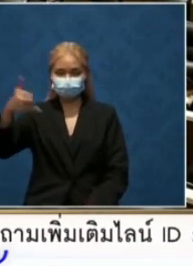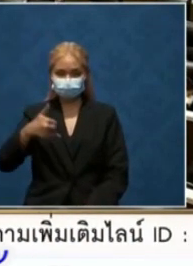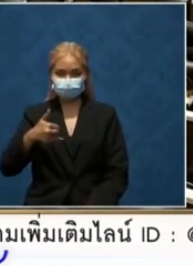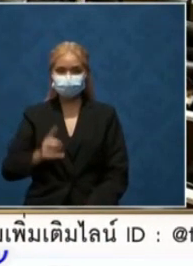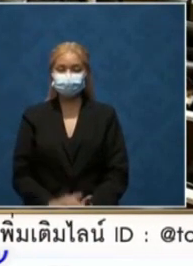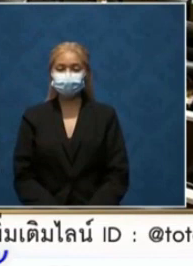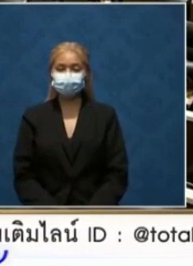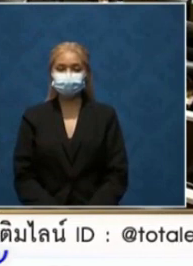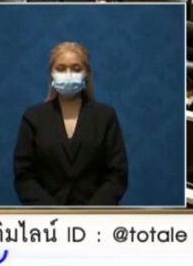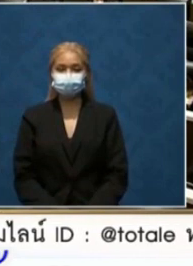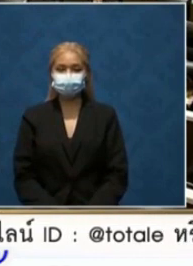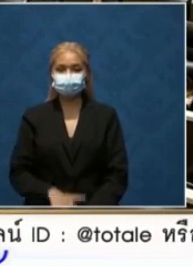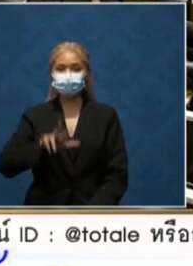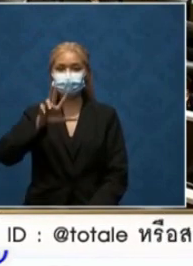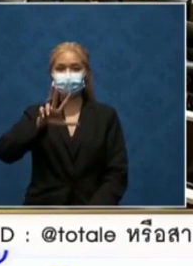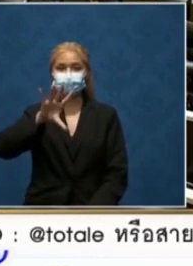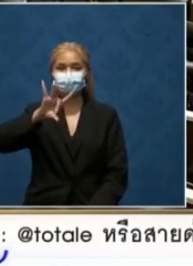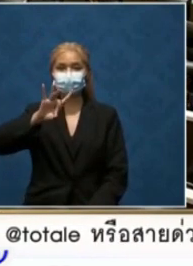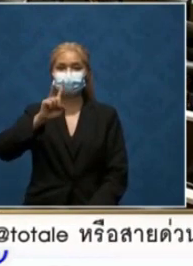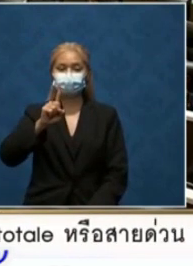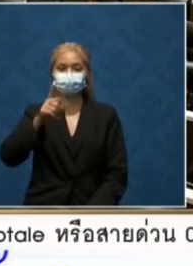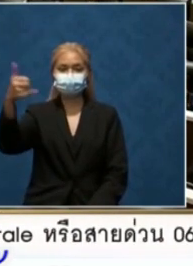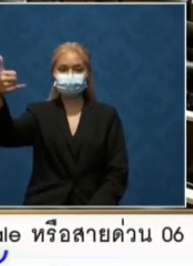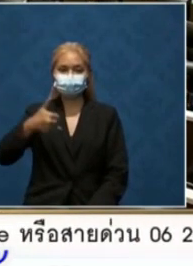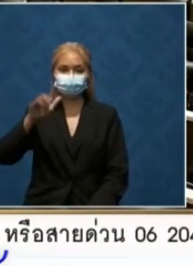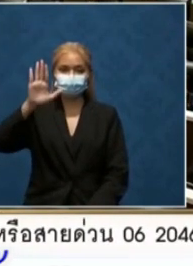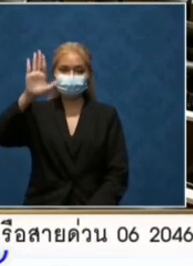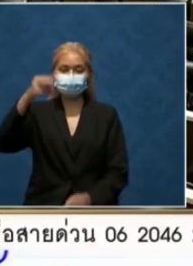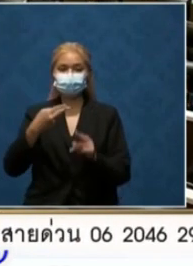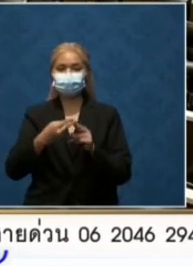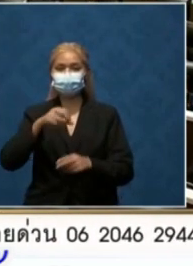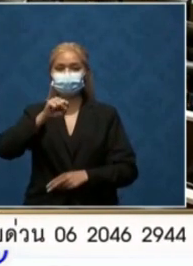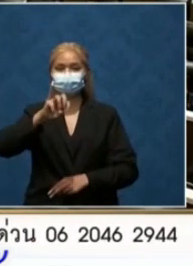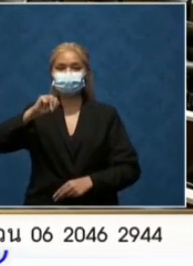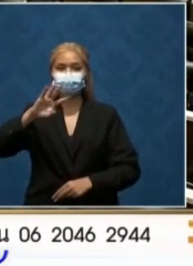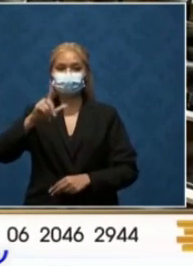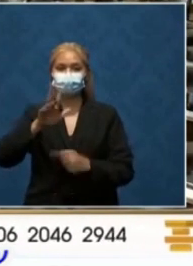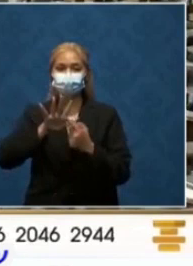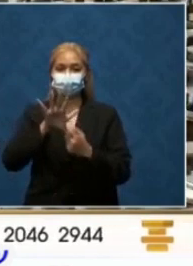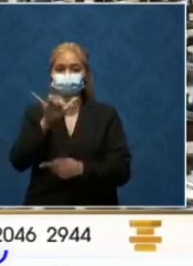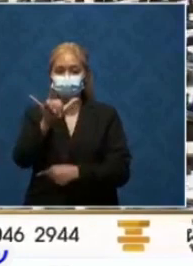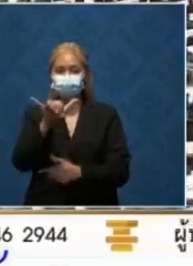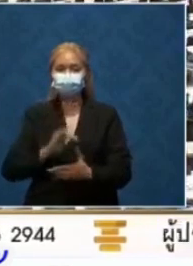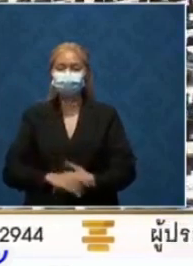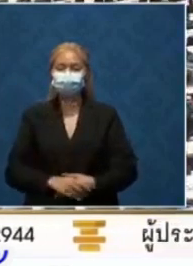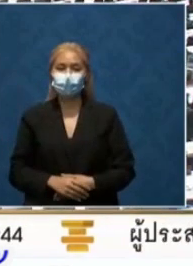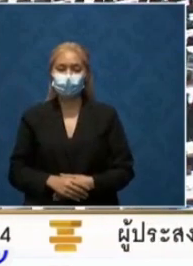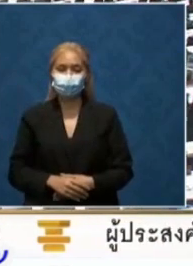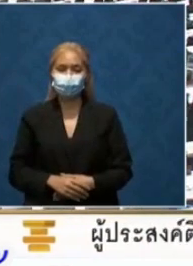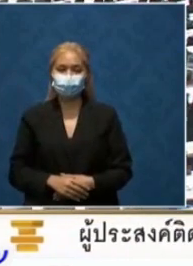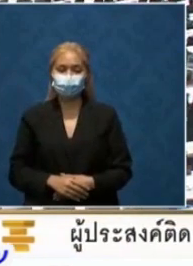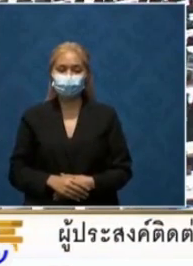ครับ 381แสดงตัวครับสมชาย 4